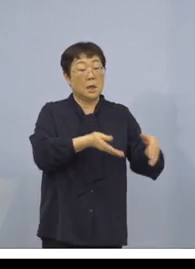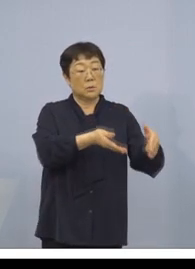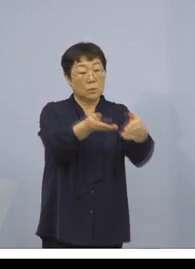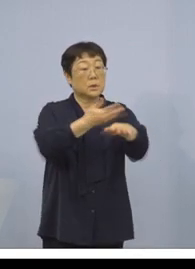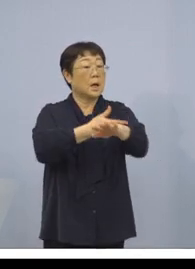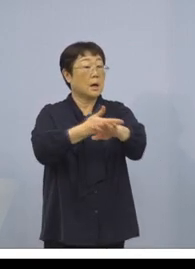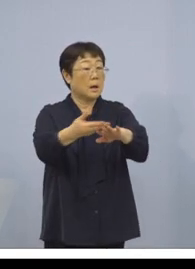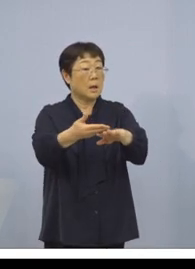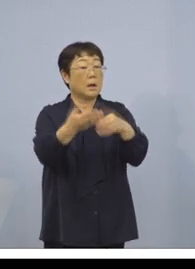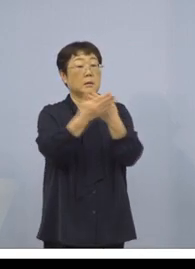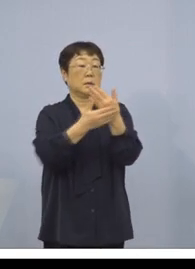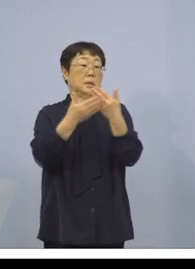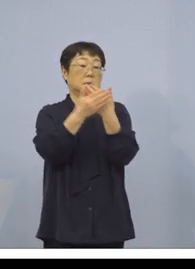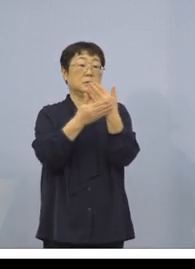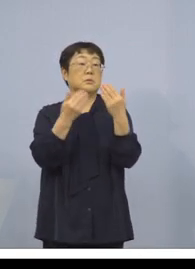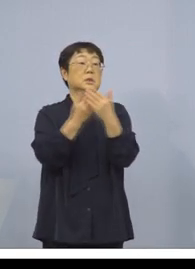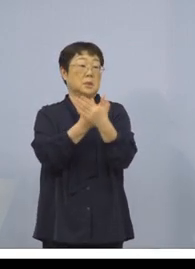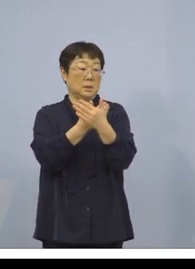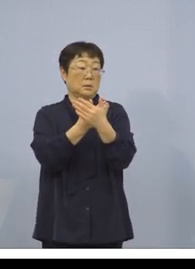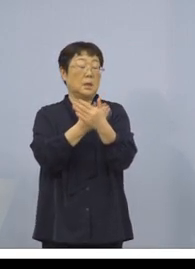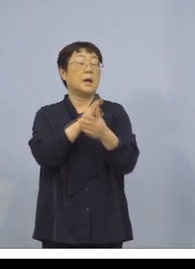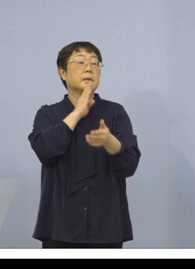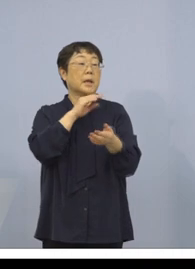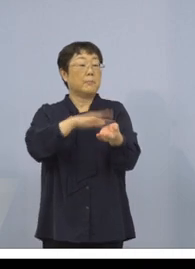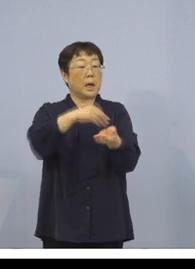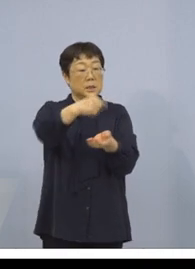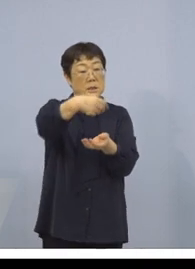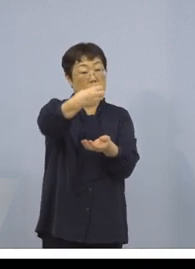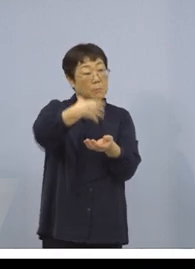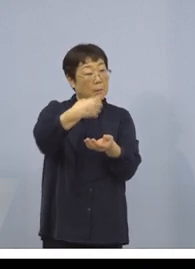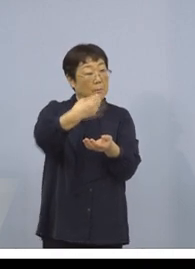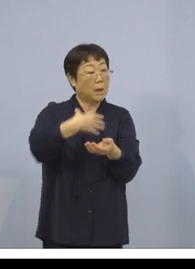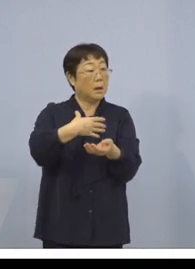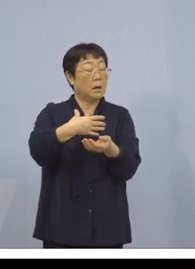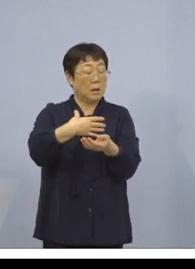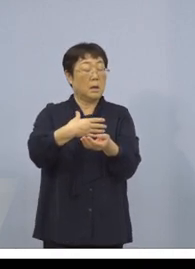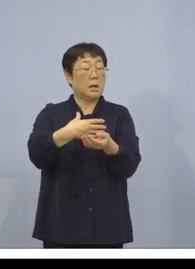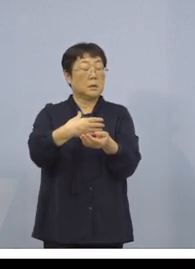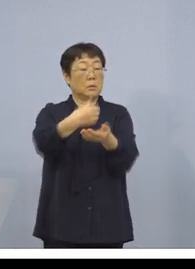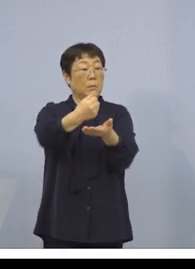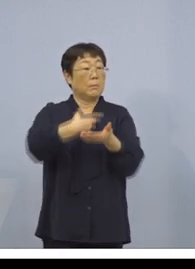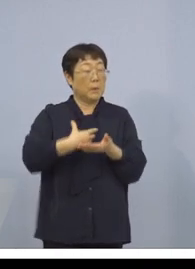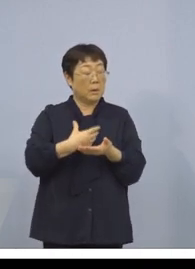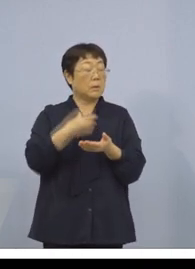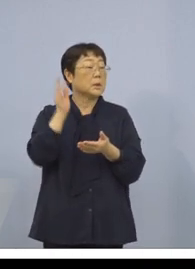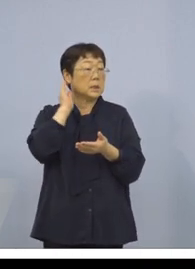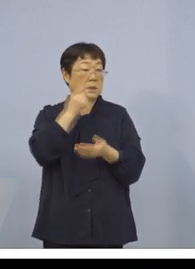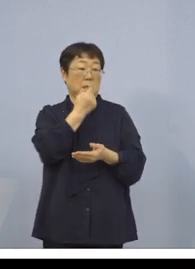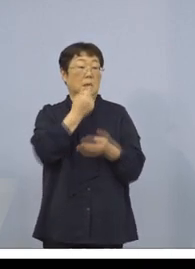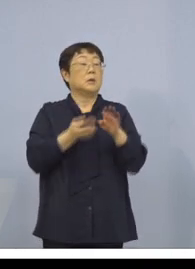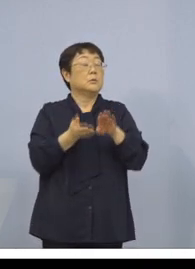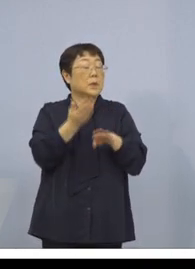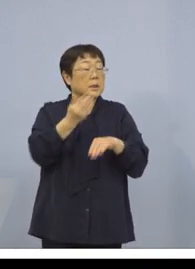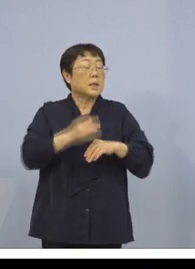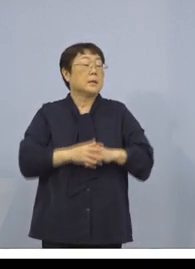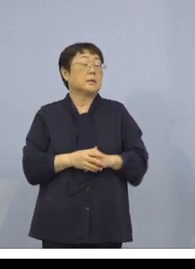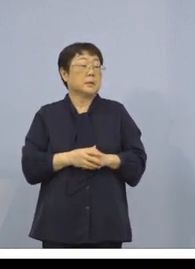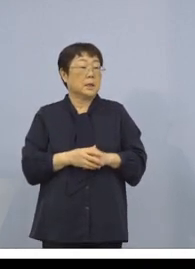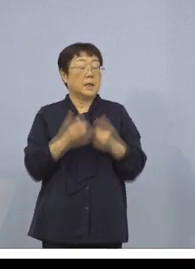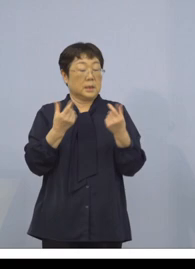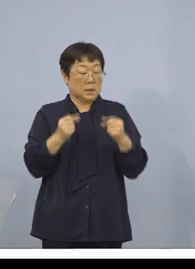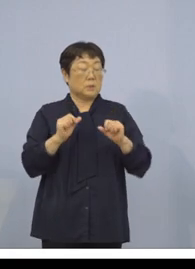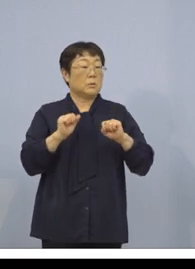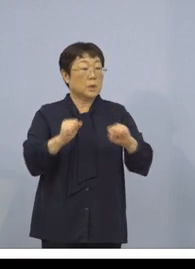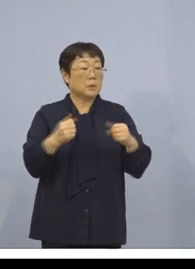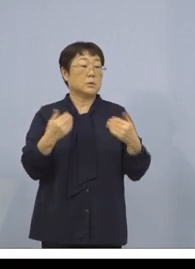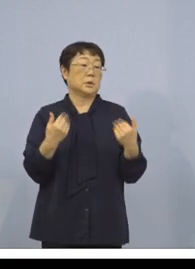番大事だっていうことを現場の先生からもこの前現場主義のもとお話を聞きましてですね、これはしっかりやらな